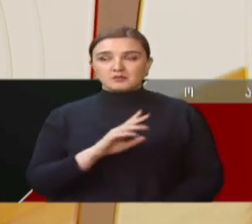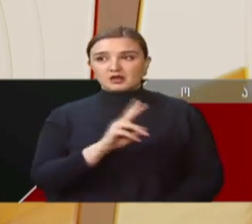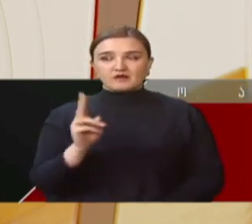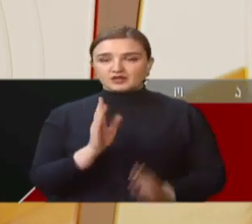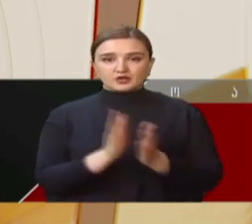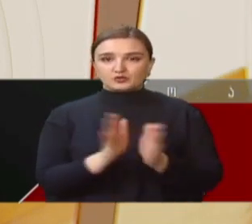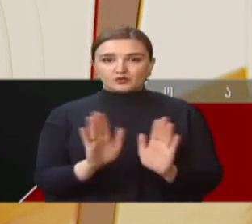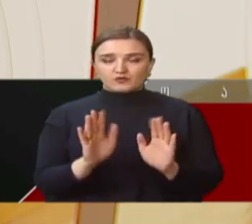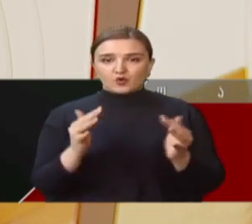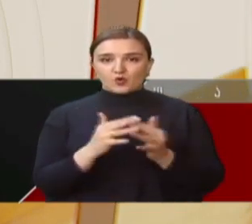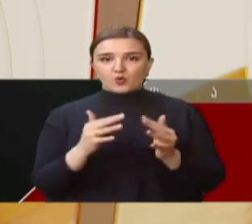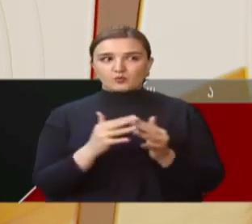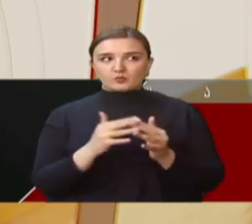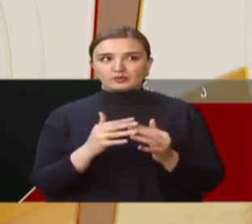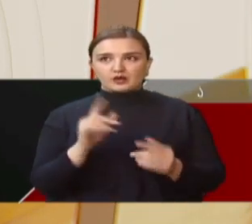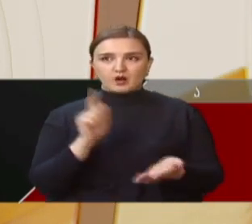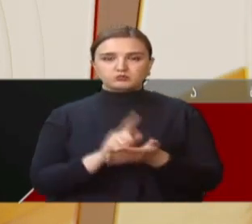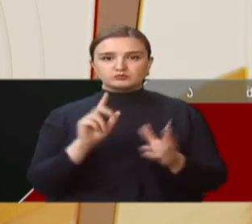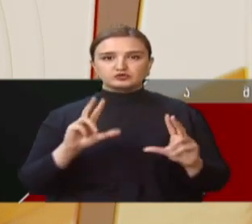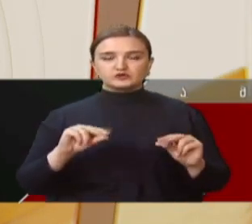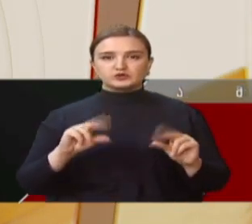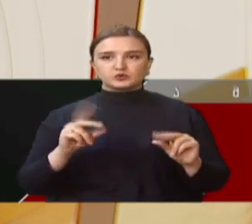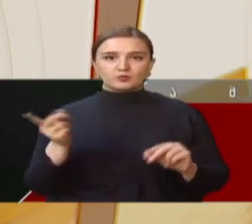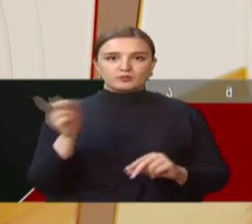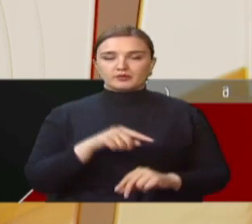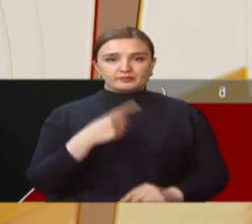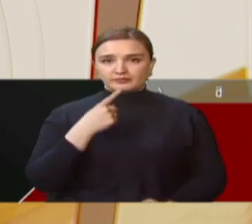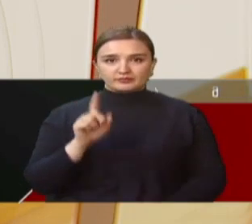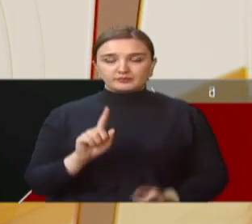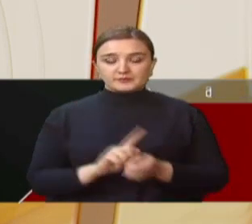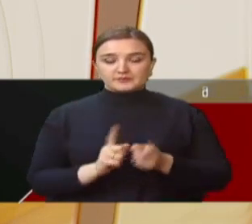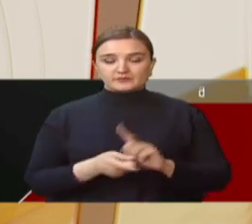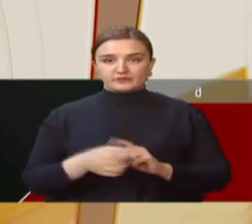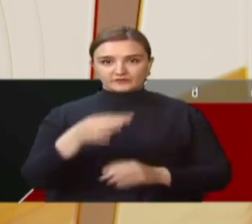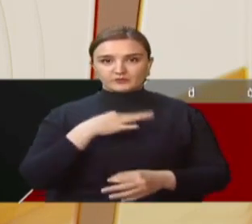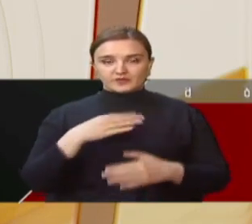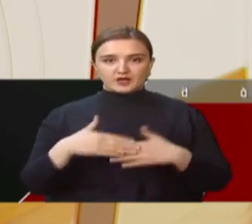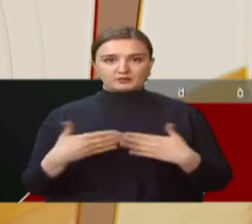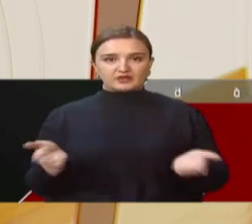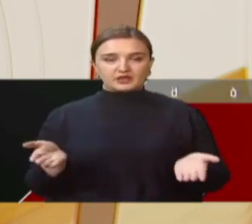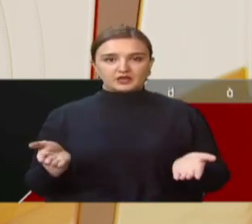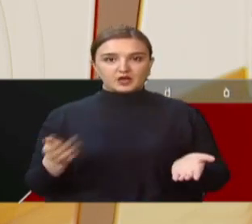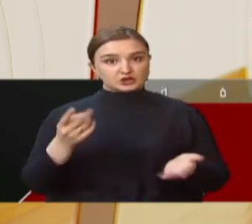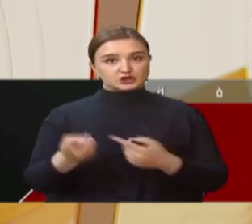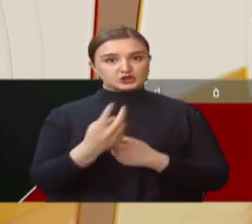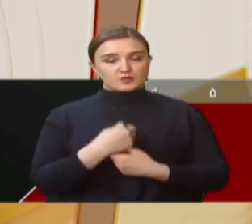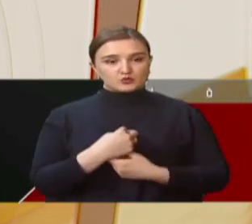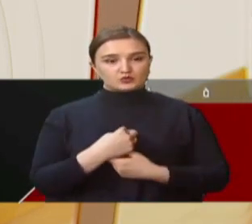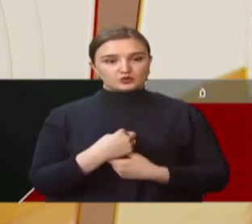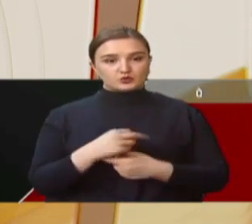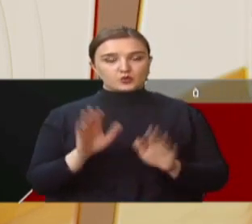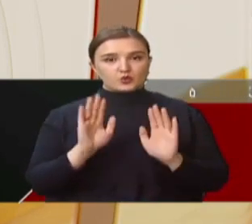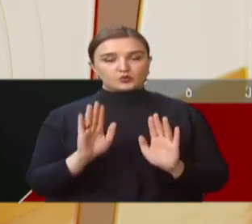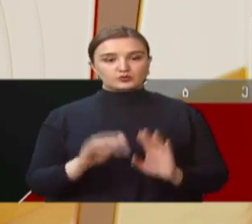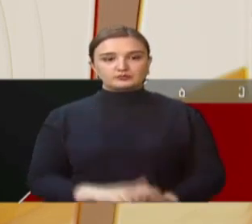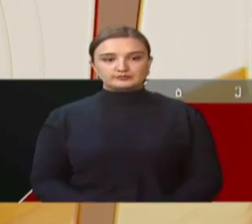actos. Omis pasis gadahtas, suidobis pasis gadahtas. Am așpirikit. Gueune bianu, kari, ghia. Ogun șemodit. Ogun.